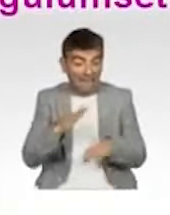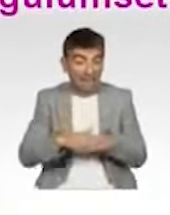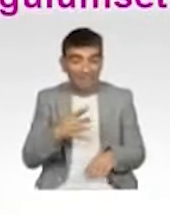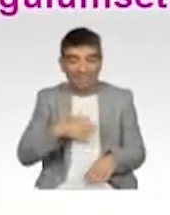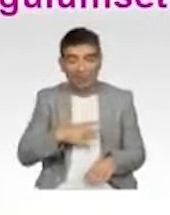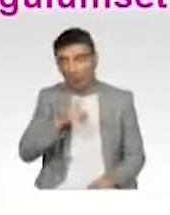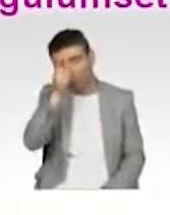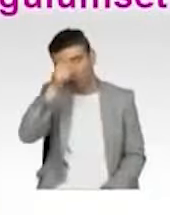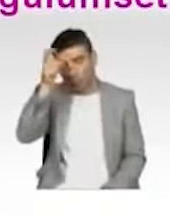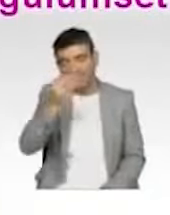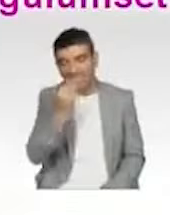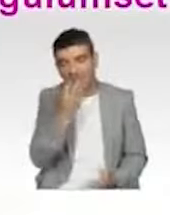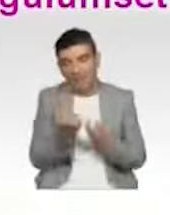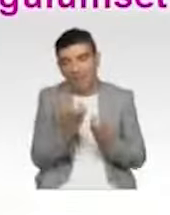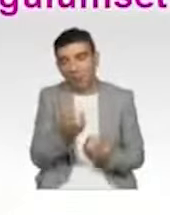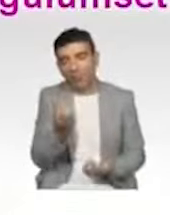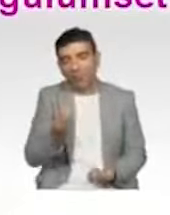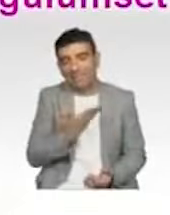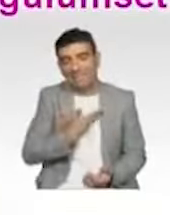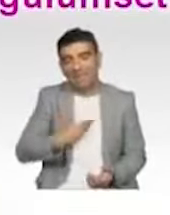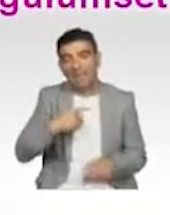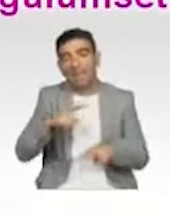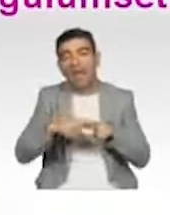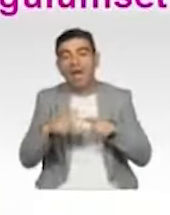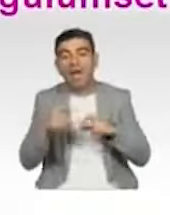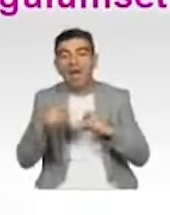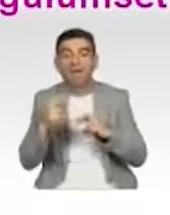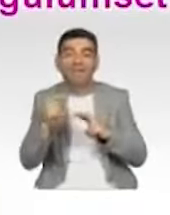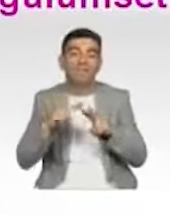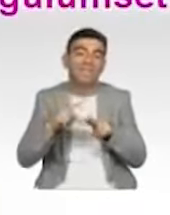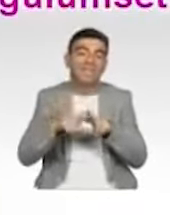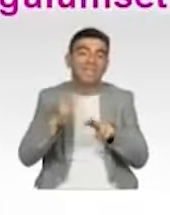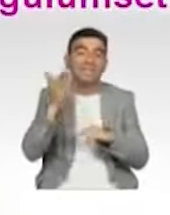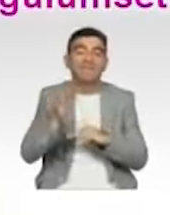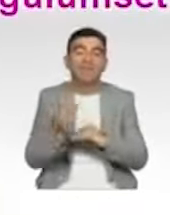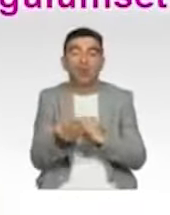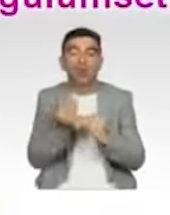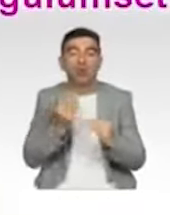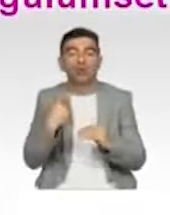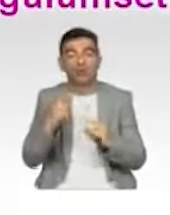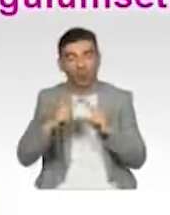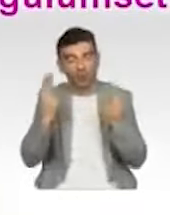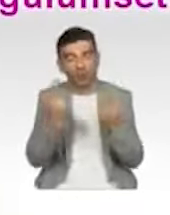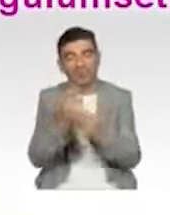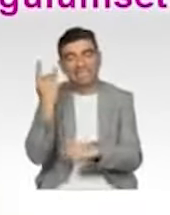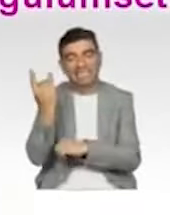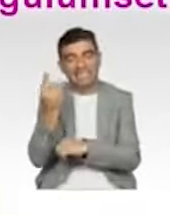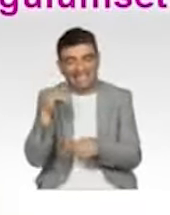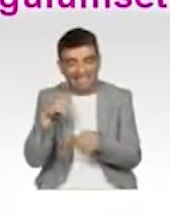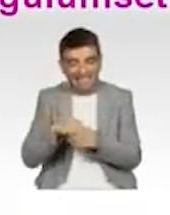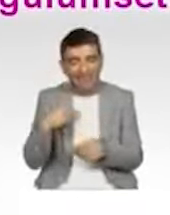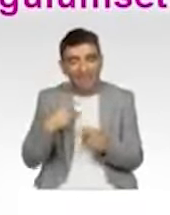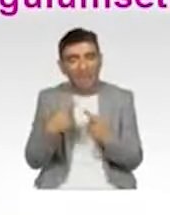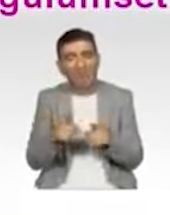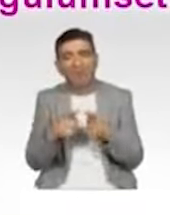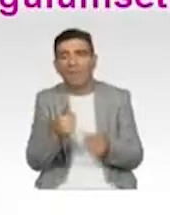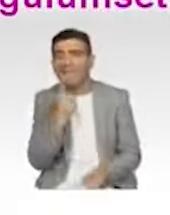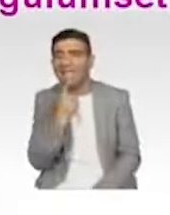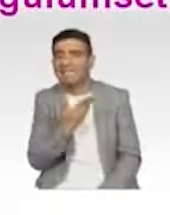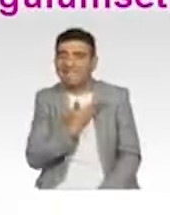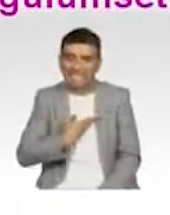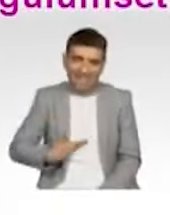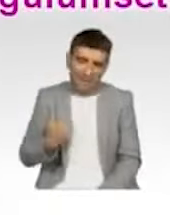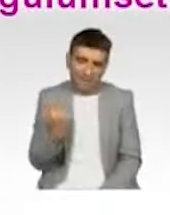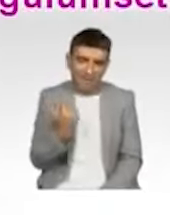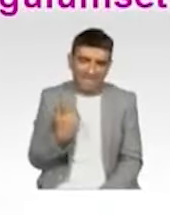çok sevdi. Ki ben de Afrika'ya gitmeden önce bir dünya seyahati olduğu için ben de hani farklı lezzetleri tanımayı seven